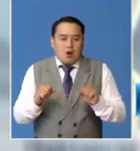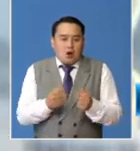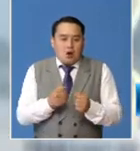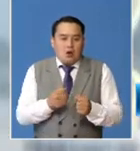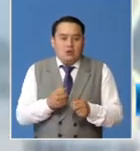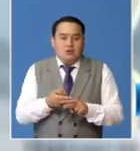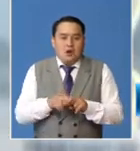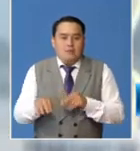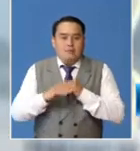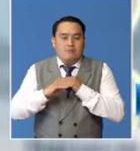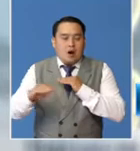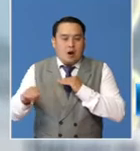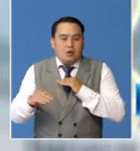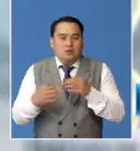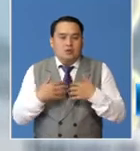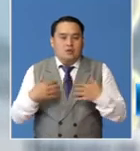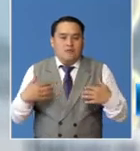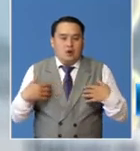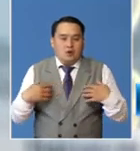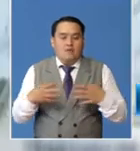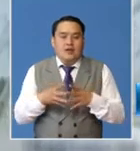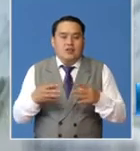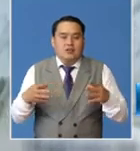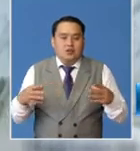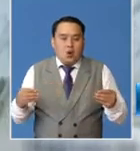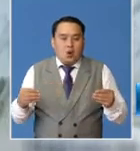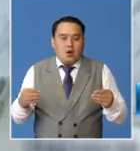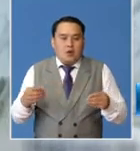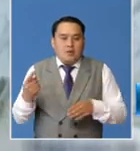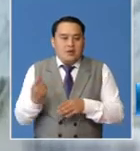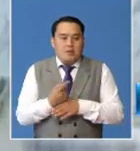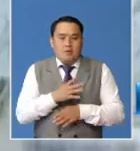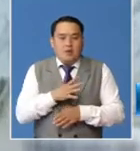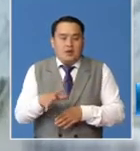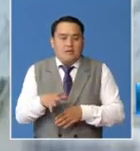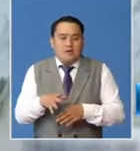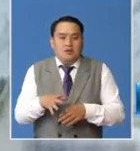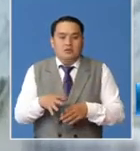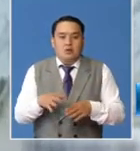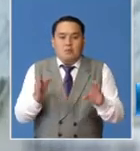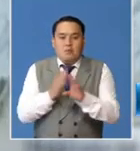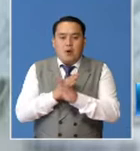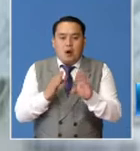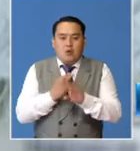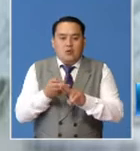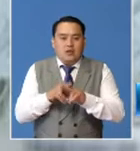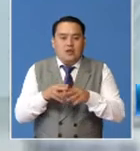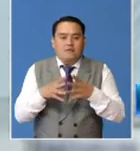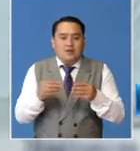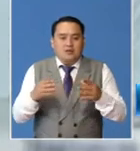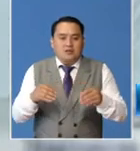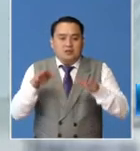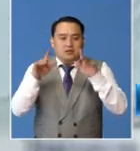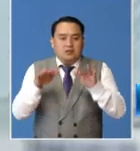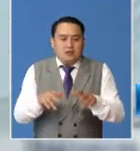застали на пастбищах, куда животных выгоняют весной. Это не первые для Кыргызстана погодные сюрпризы текущей весной. Снег,